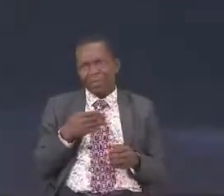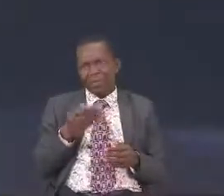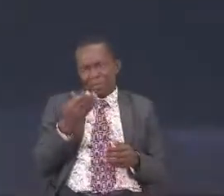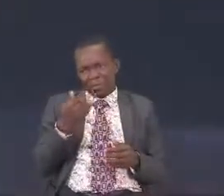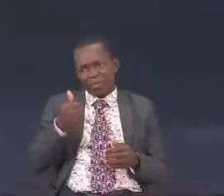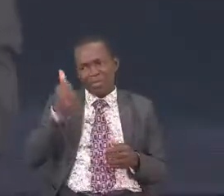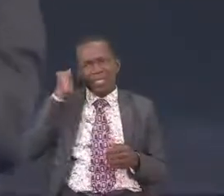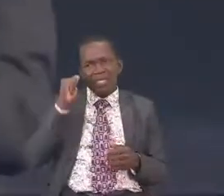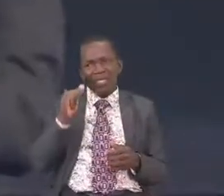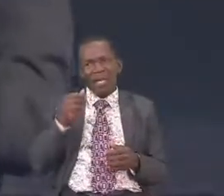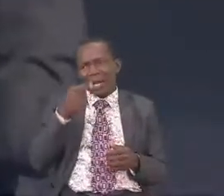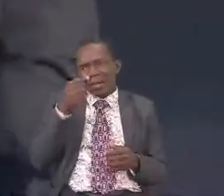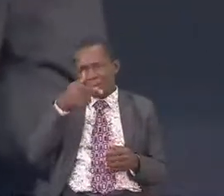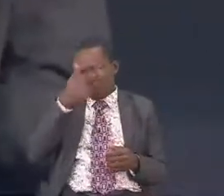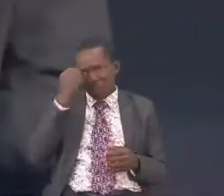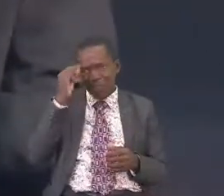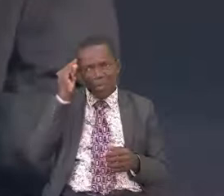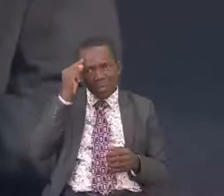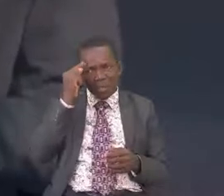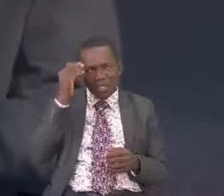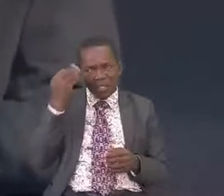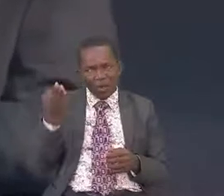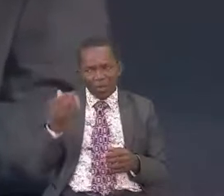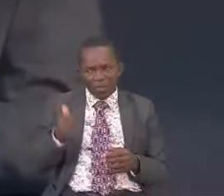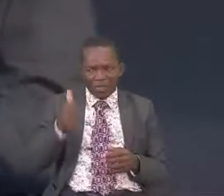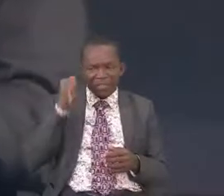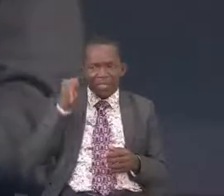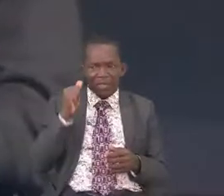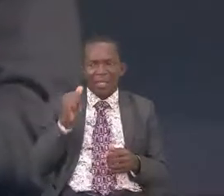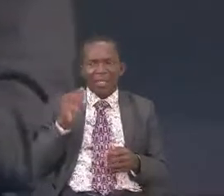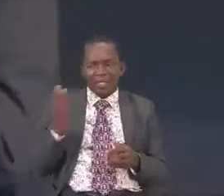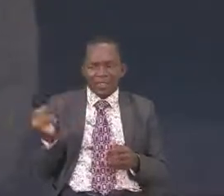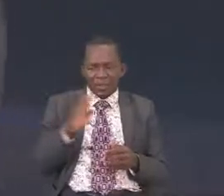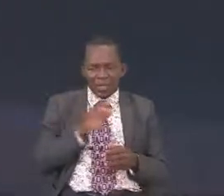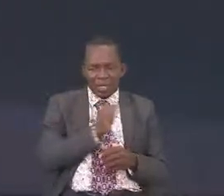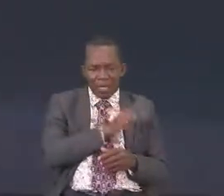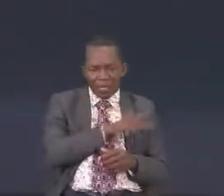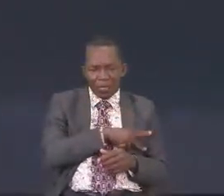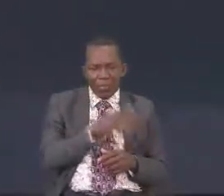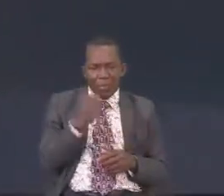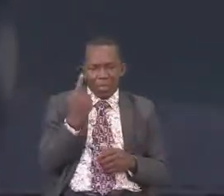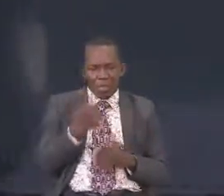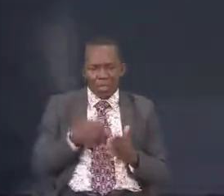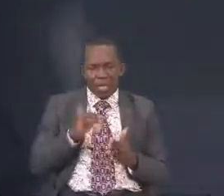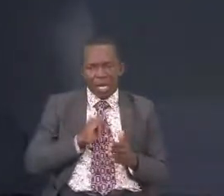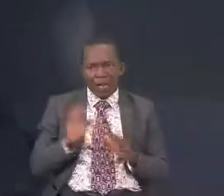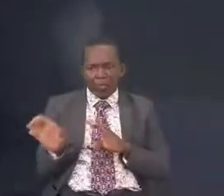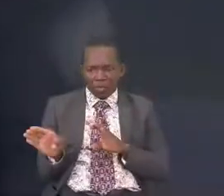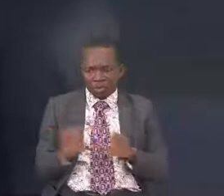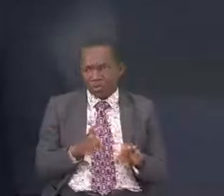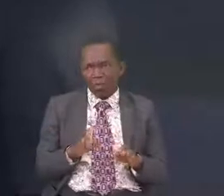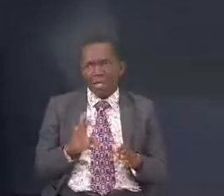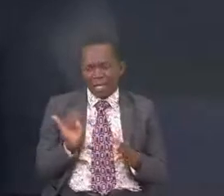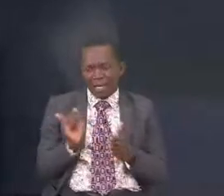nous pensons au rejet, nous pensons qu'ils ne vont pas approuver ce que nous demandons, et ils vont dire non. C'est pourquoi nous ne faisons pas des efforts. Mais